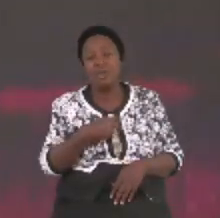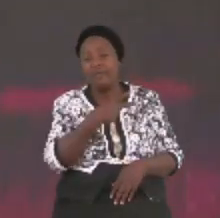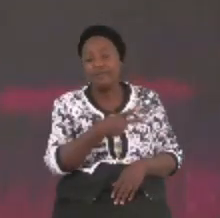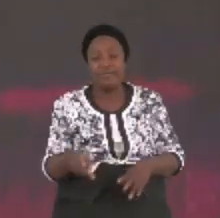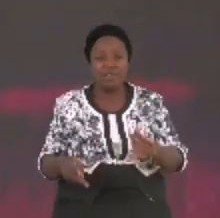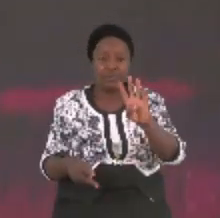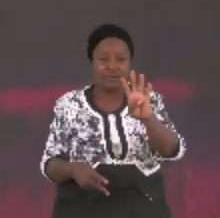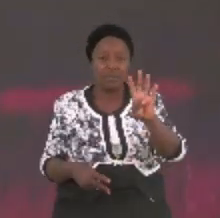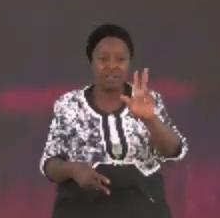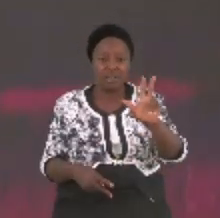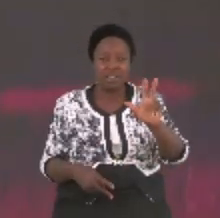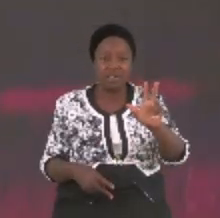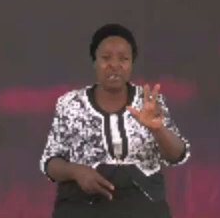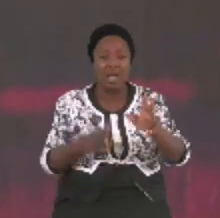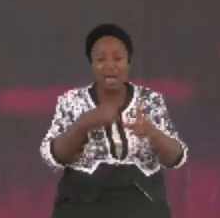verset